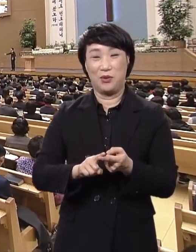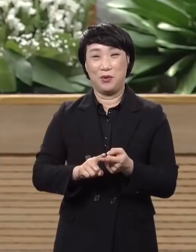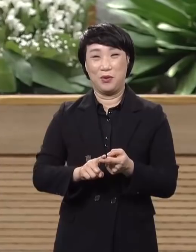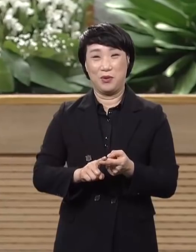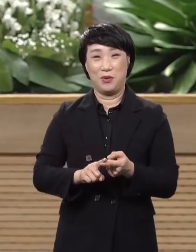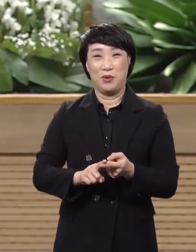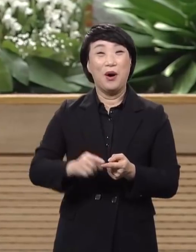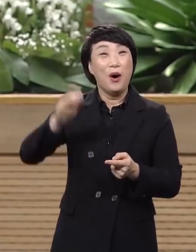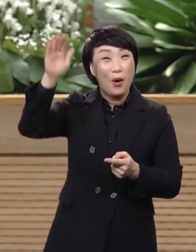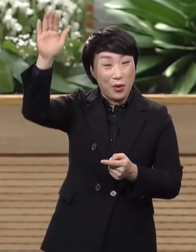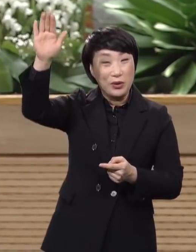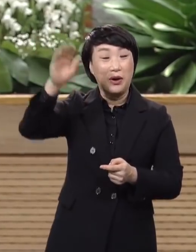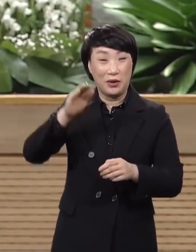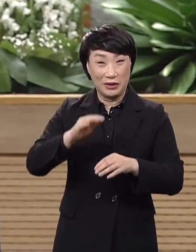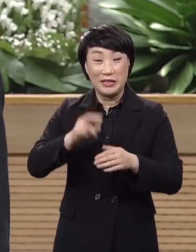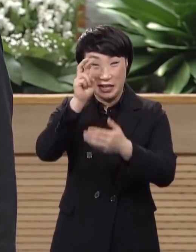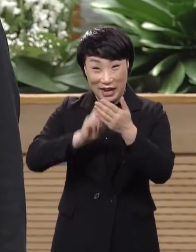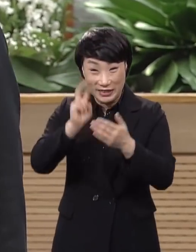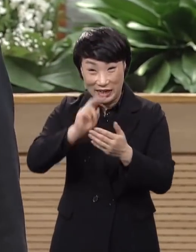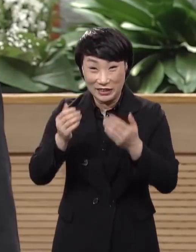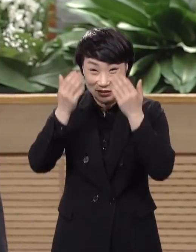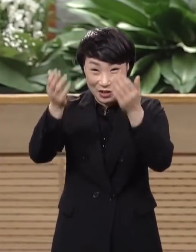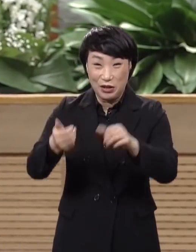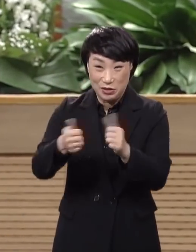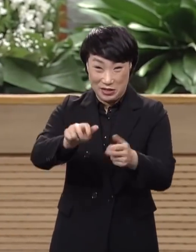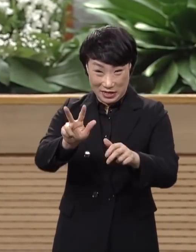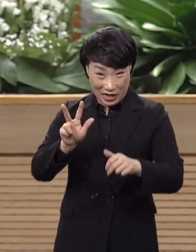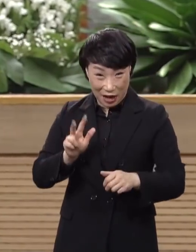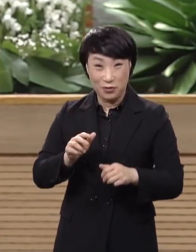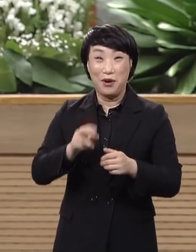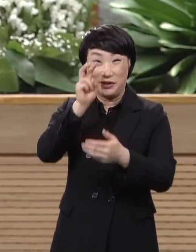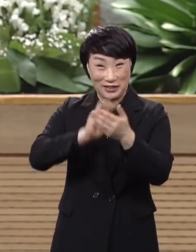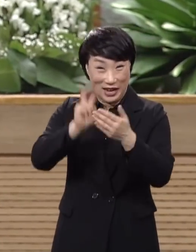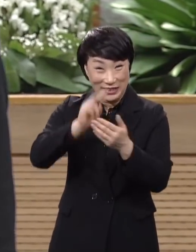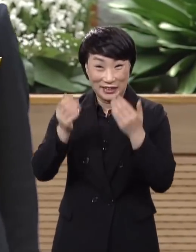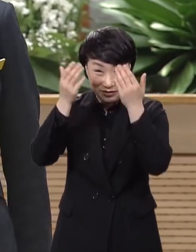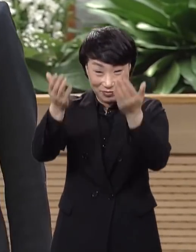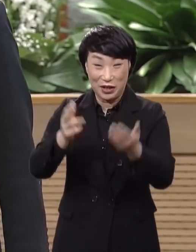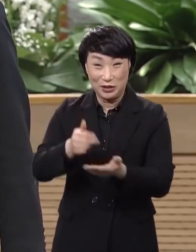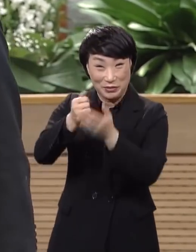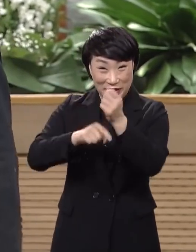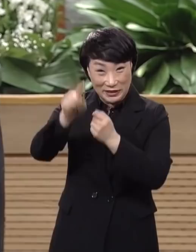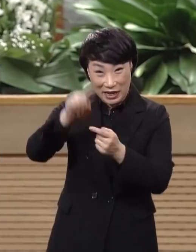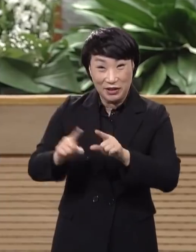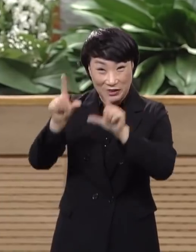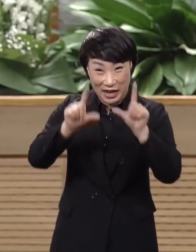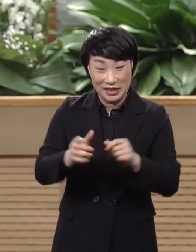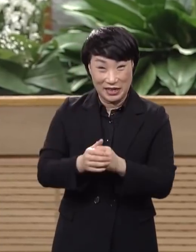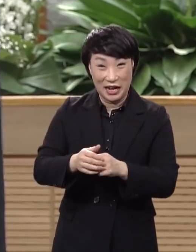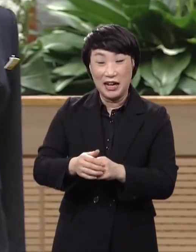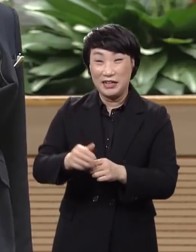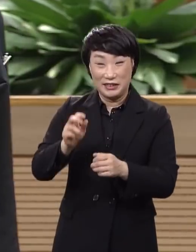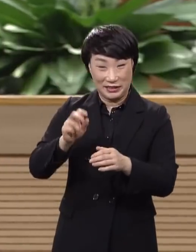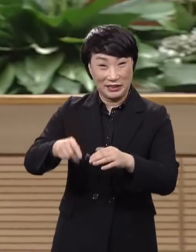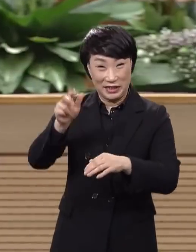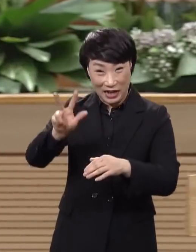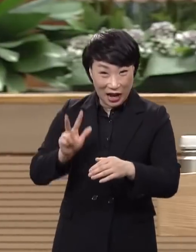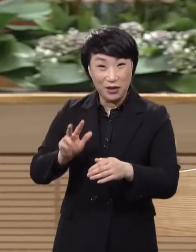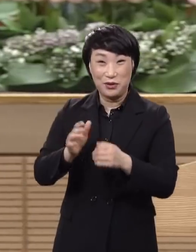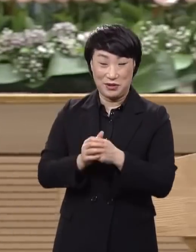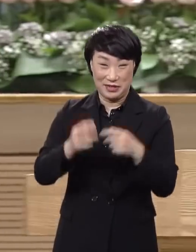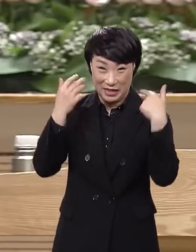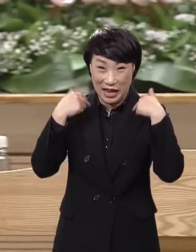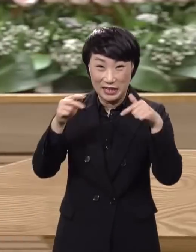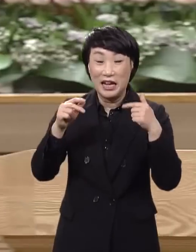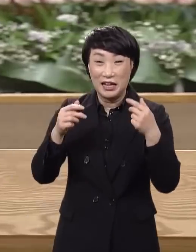뜻대로 오른손을 먼저 들고 죽을 각오하고 주 뜻대로 살리라. 죽을 각오하고